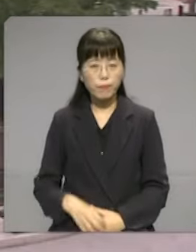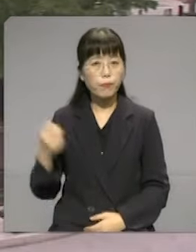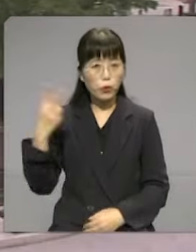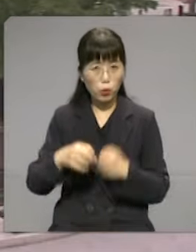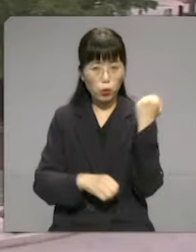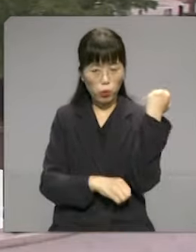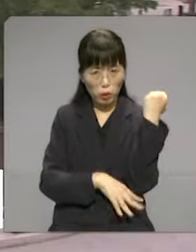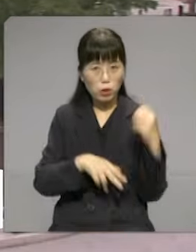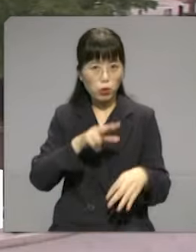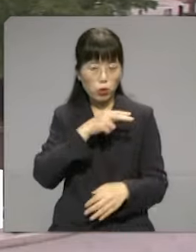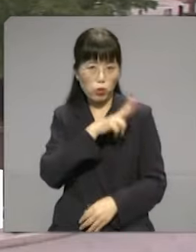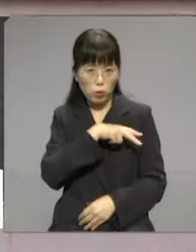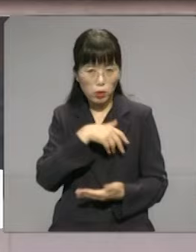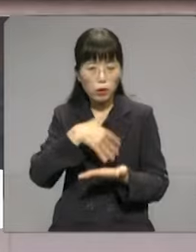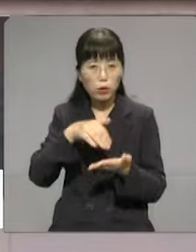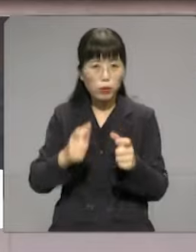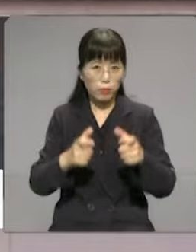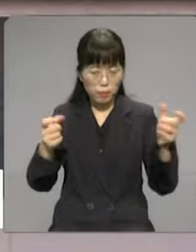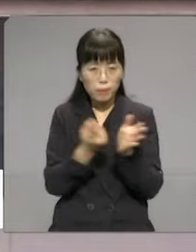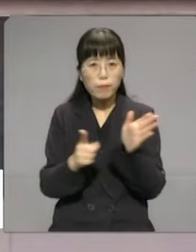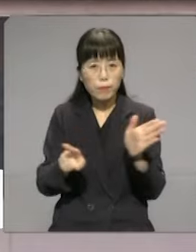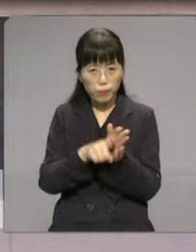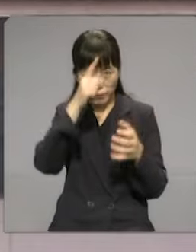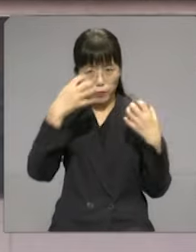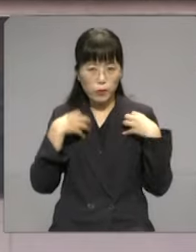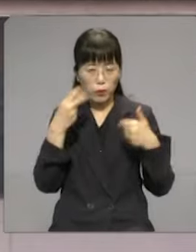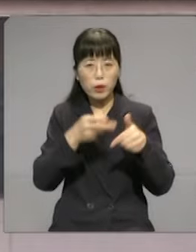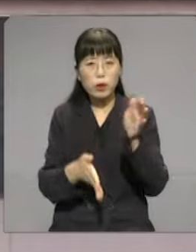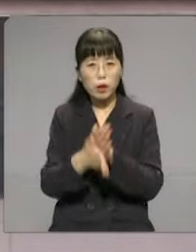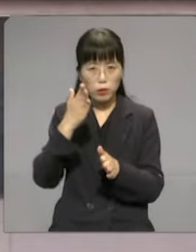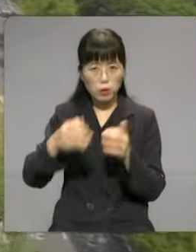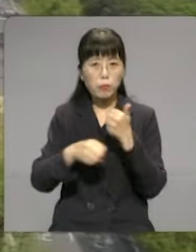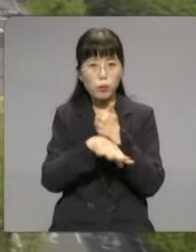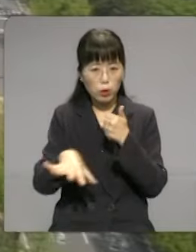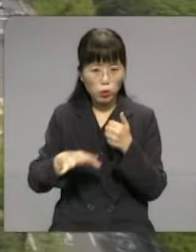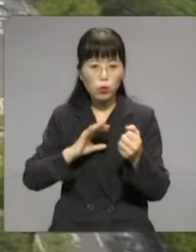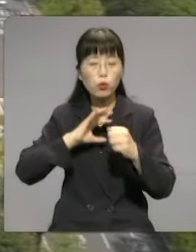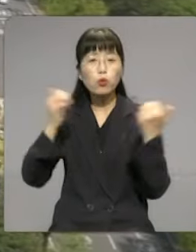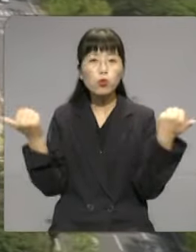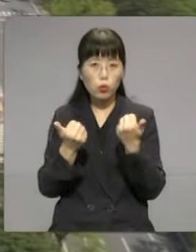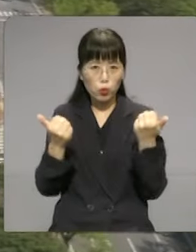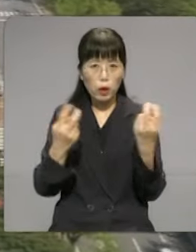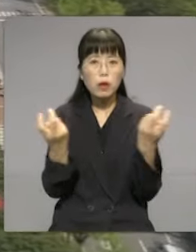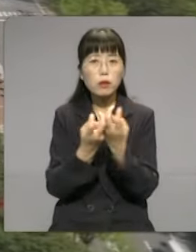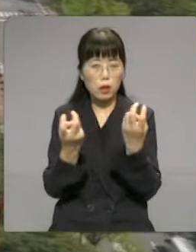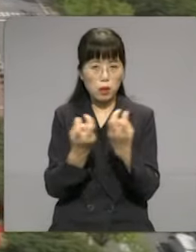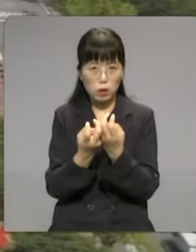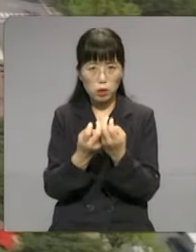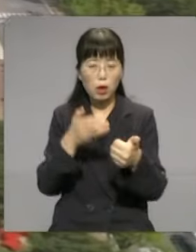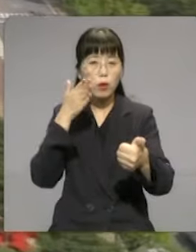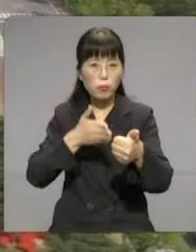이어 기초의원 정수의 확대를 위해 정부와 인천시를 비롯해 국회에도 대책